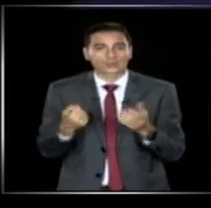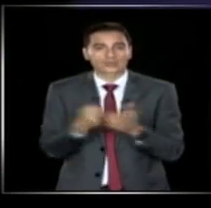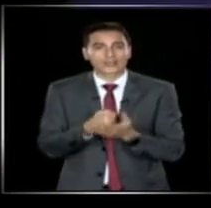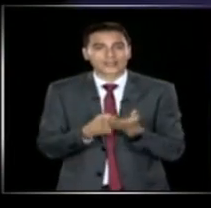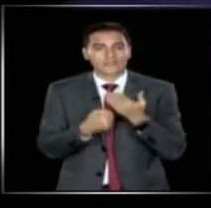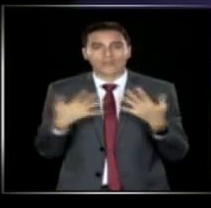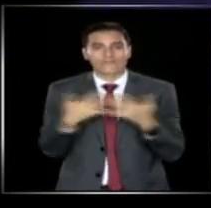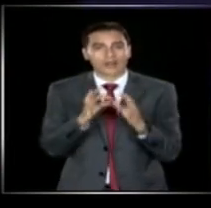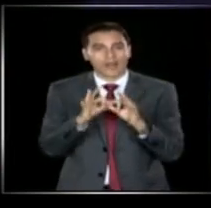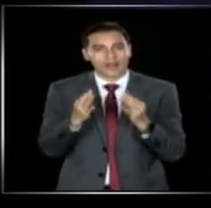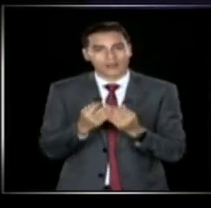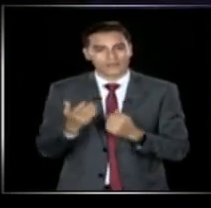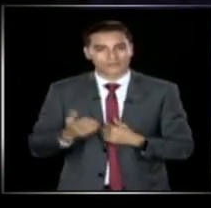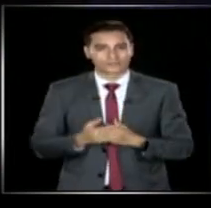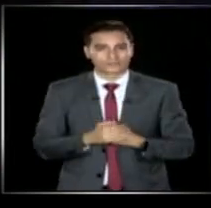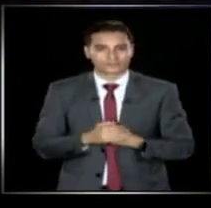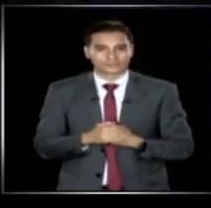وبابا.